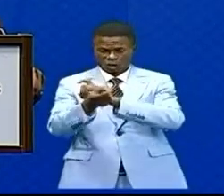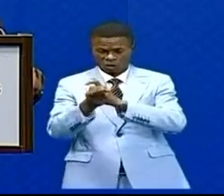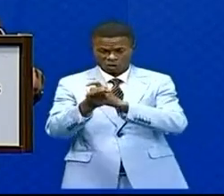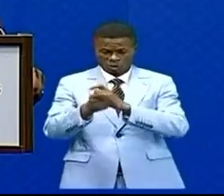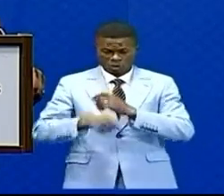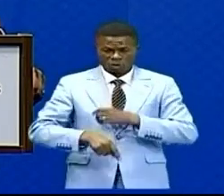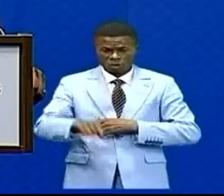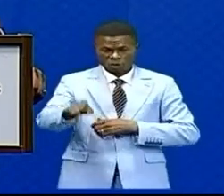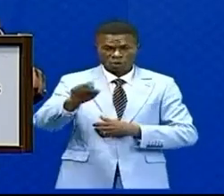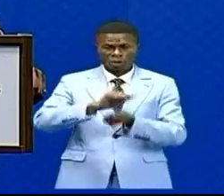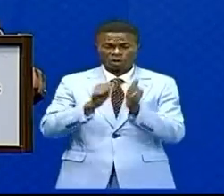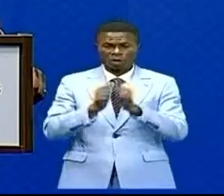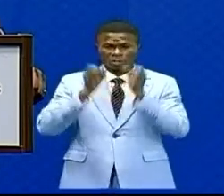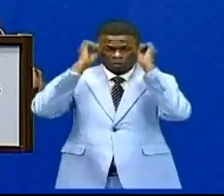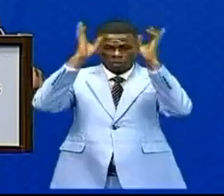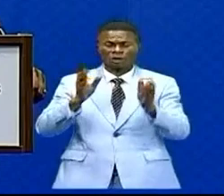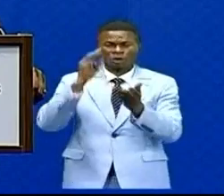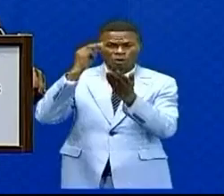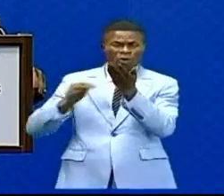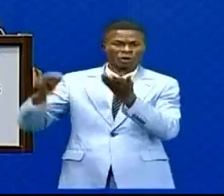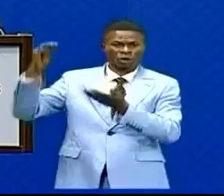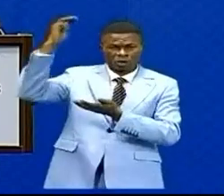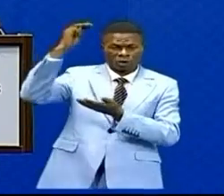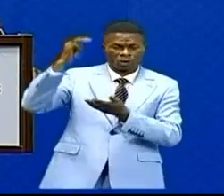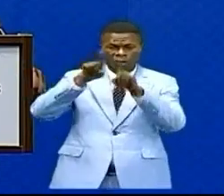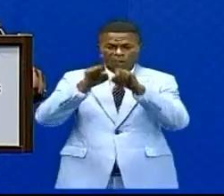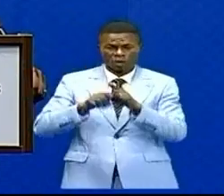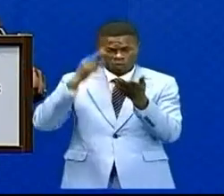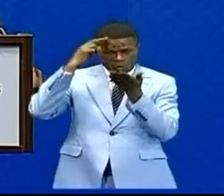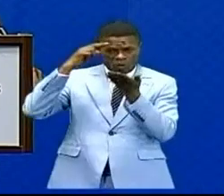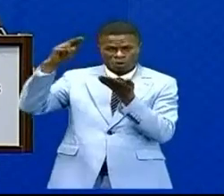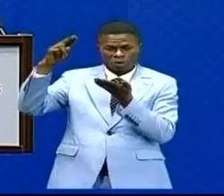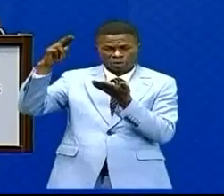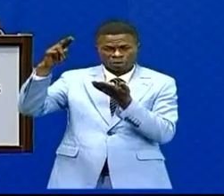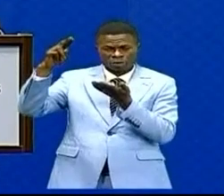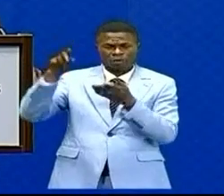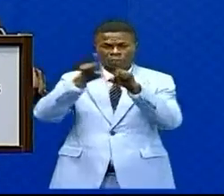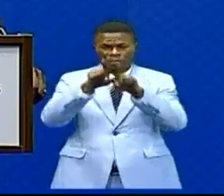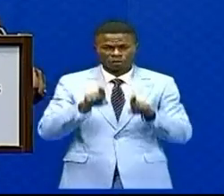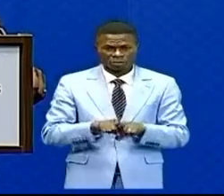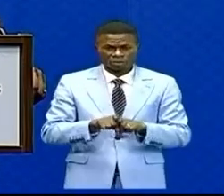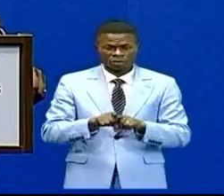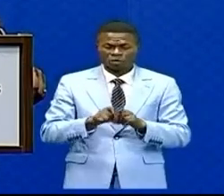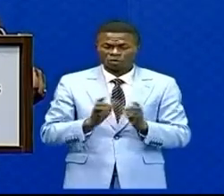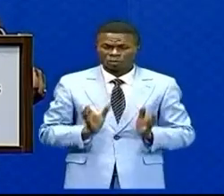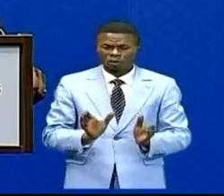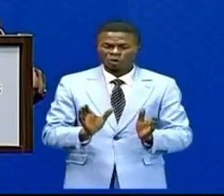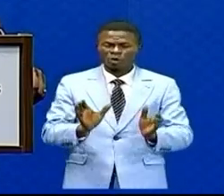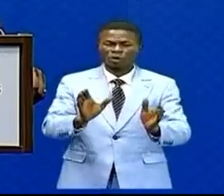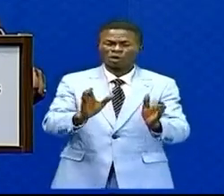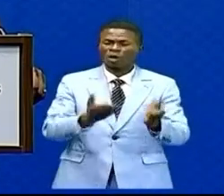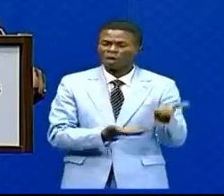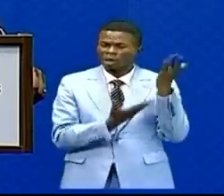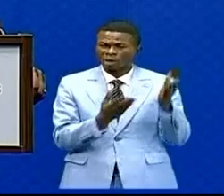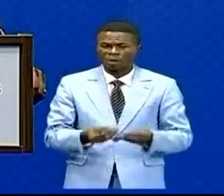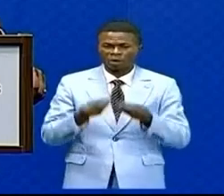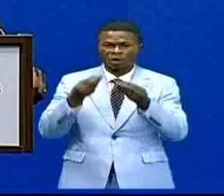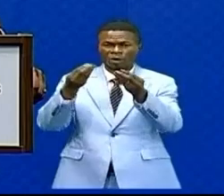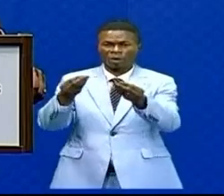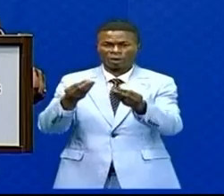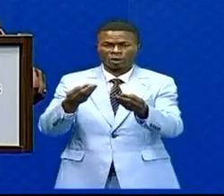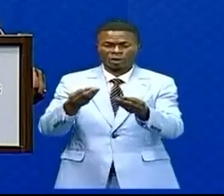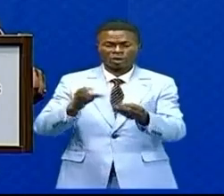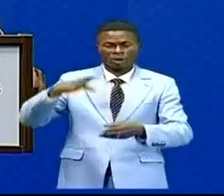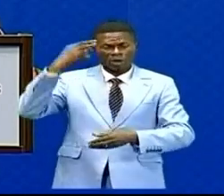dans les secteurs de l'enseignement supérieur et universitaire, ainsi que l'impulsion nécessaire à donner dans les sphères de